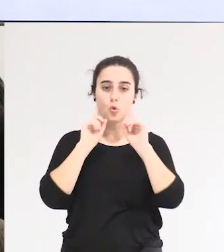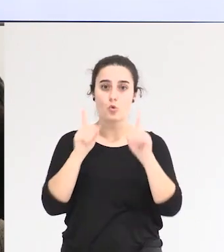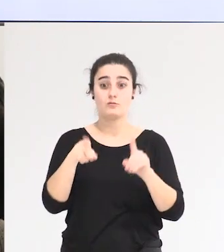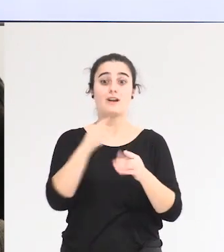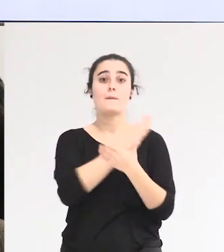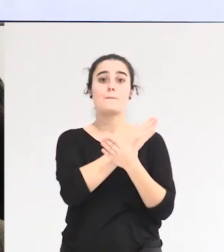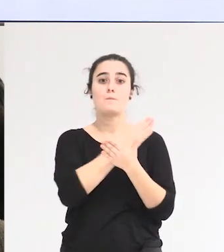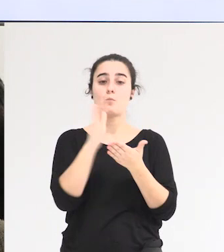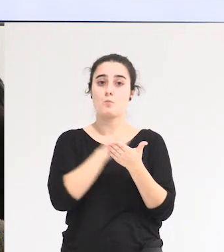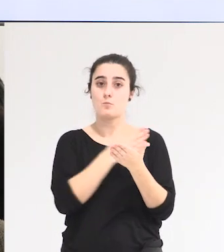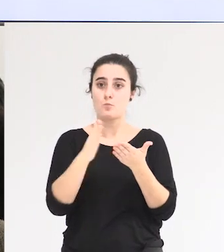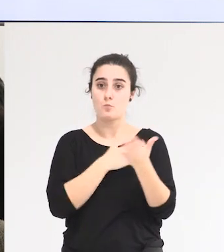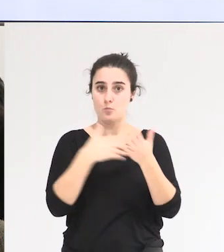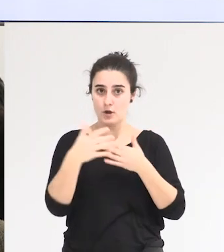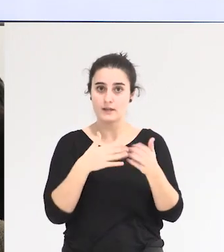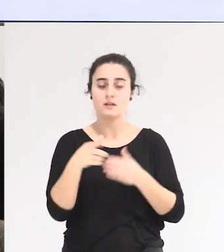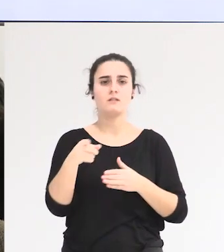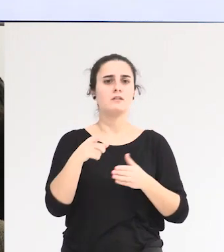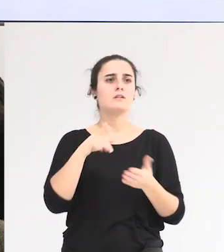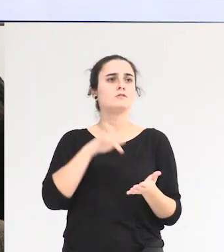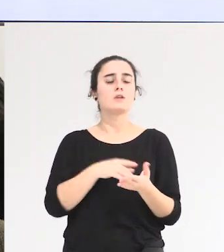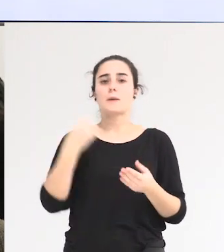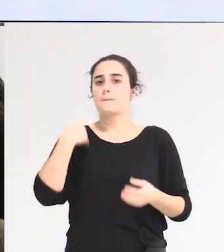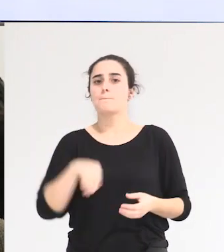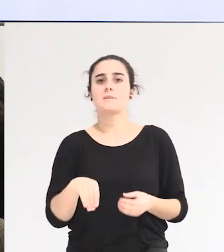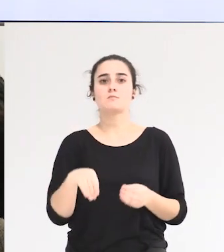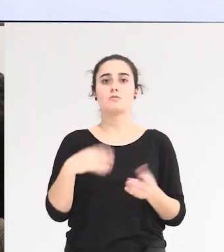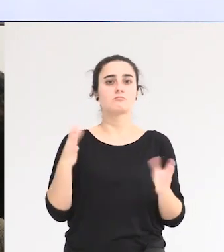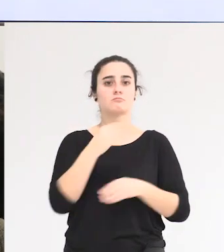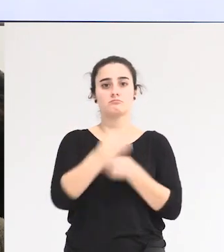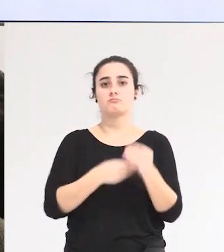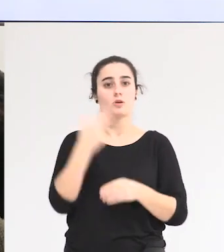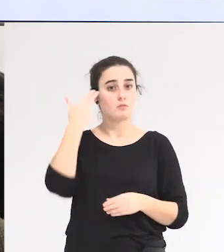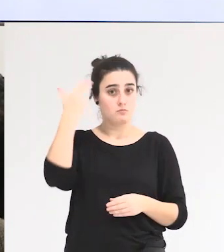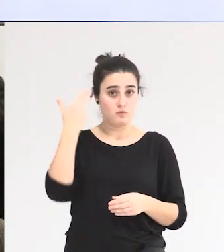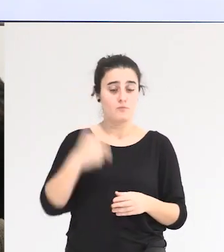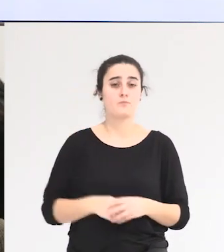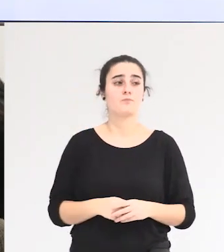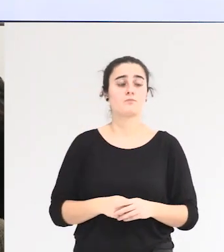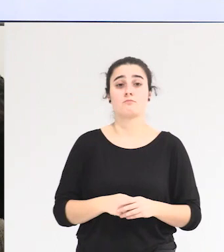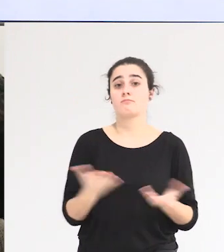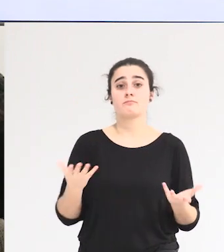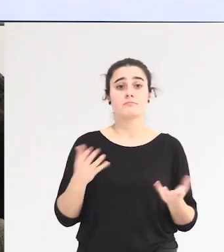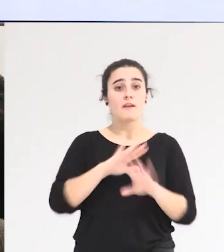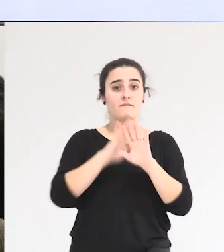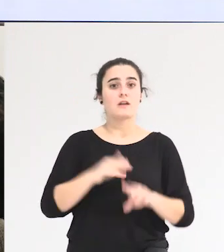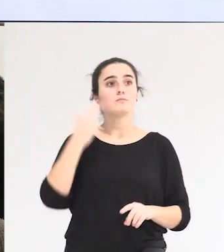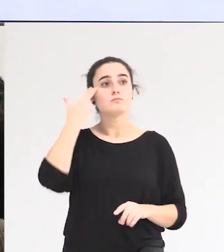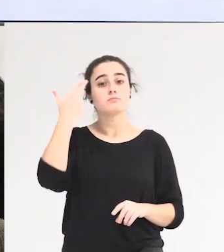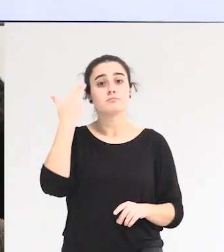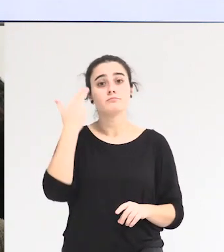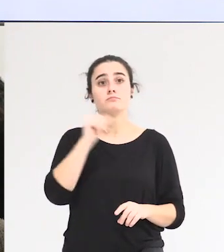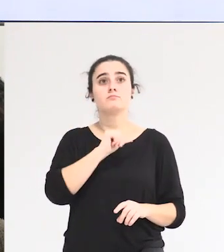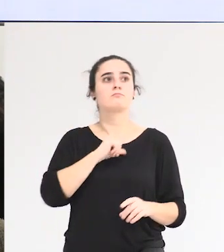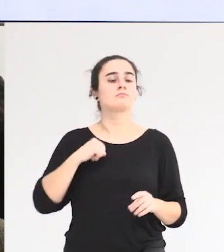poeta bat, egin zuena, ba, poeta askok egiten dutena, ez? Suizidatu egin zen. Bere buruaz beste egin zuen, eta, bueno,